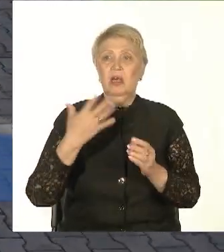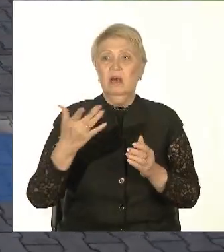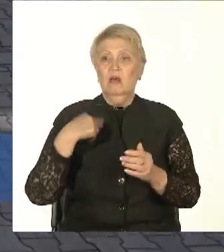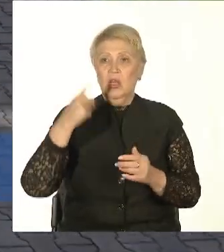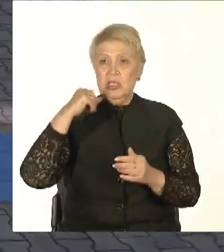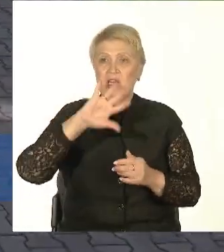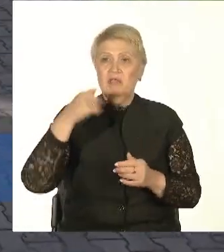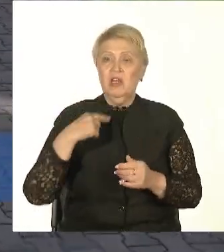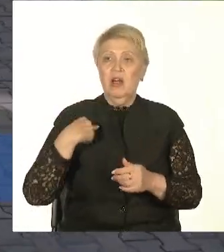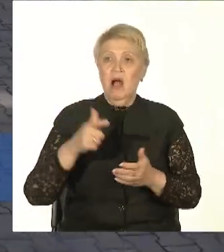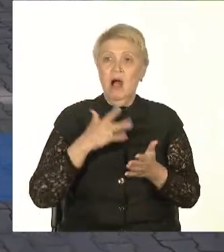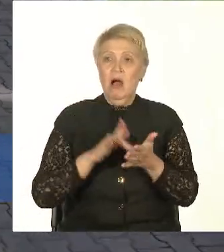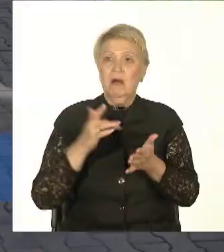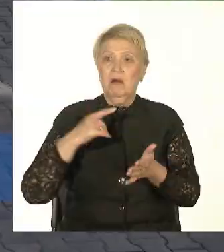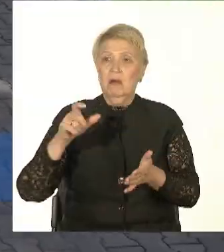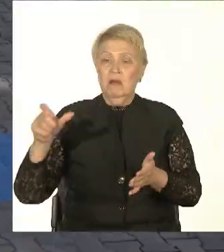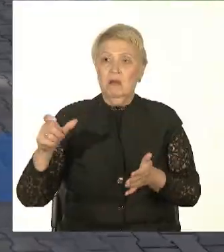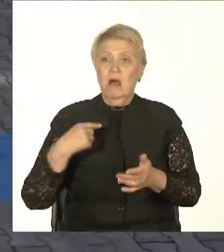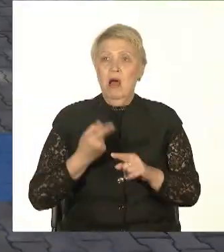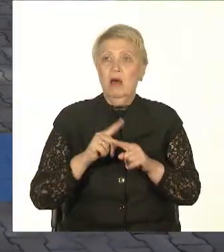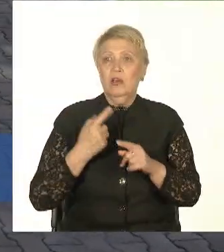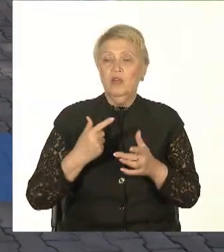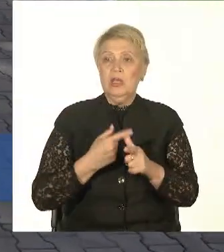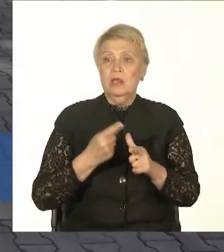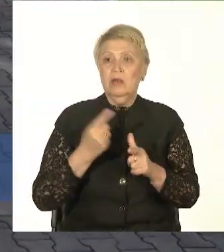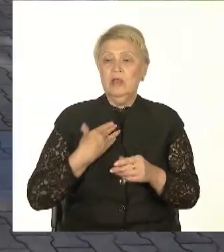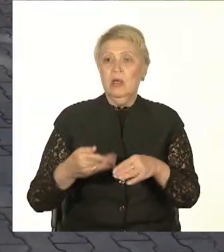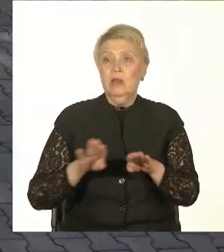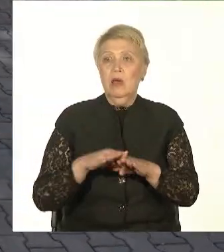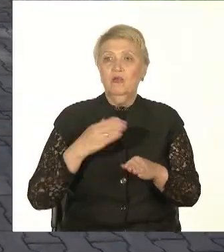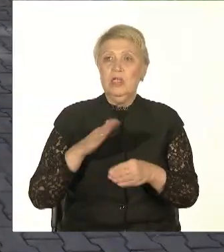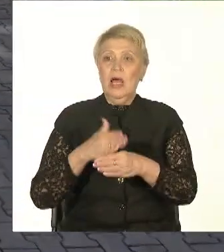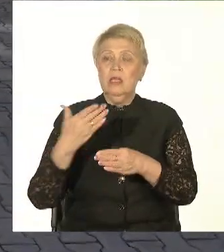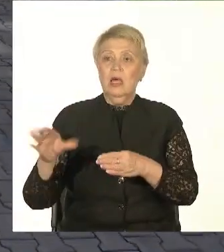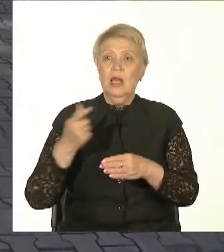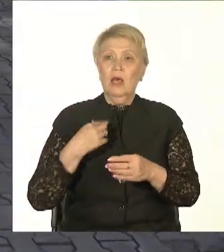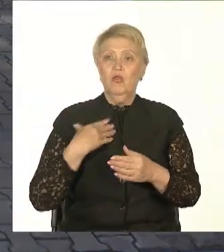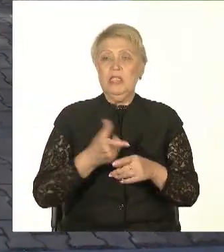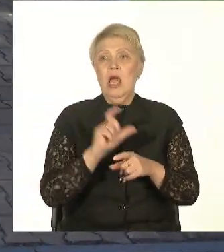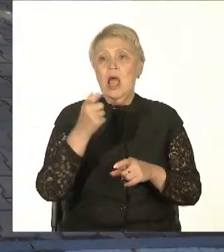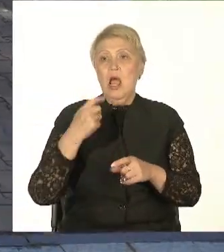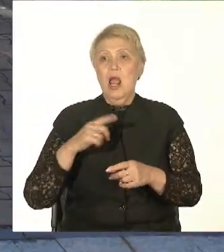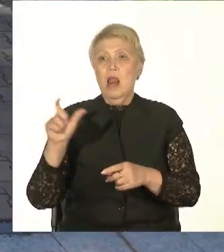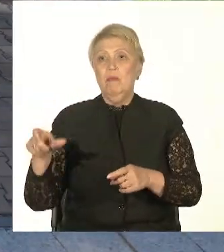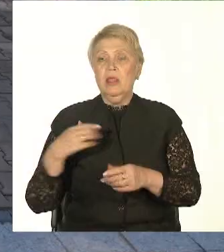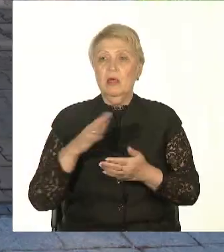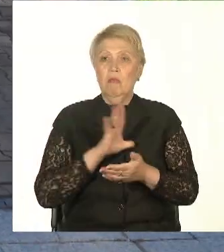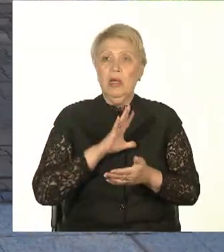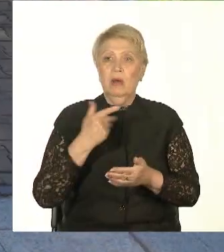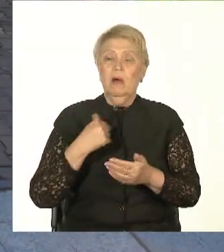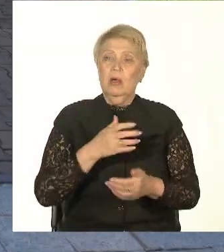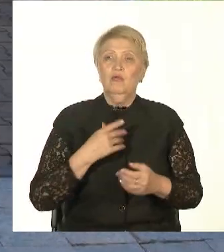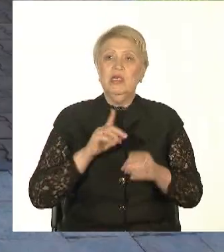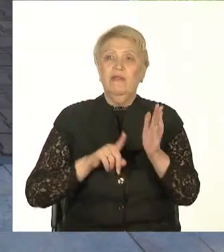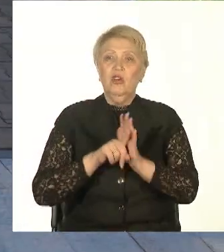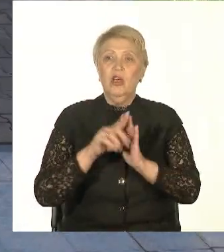Уссурийского бульвара называется именно так. Отдельные элементы сквера появлялись здесь в самое разное время. Сначала был установлен памятный знак, сейчас